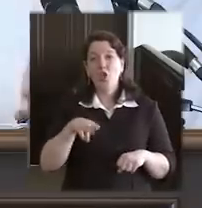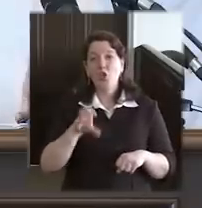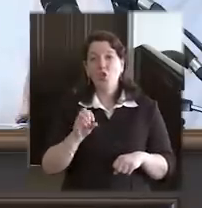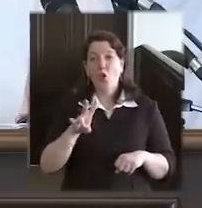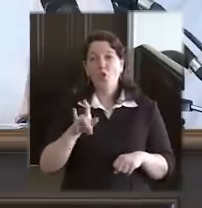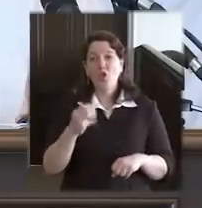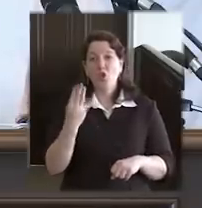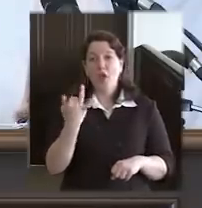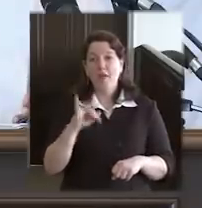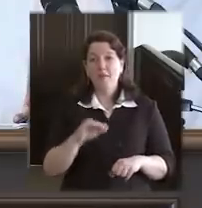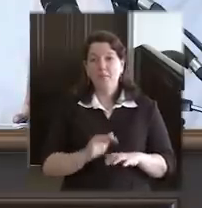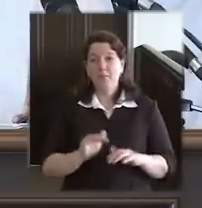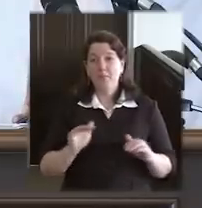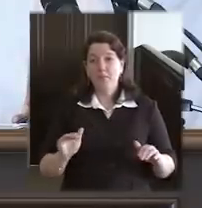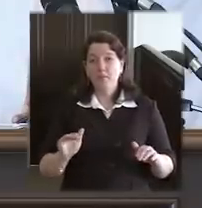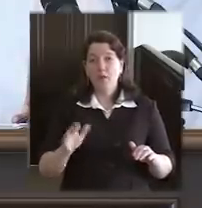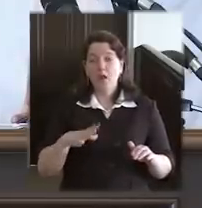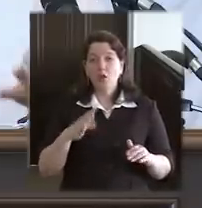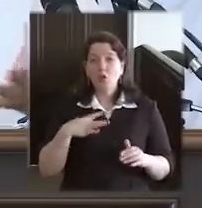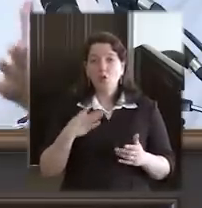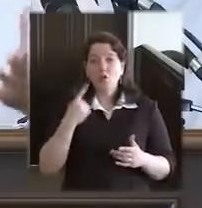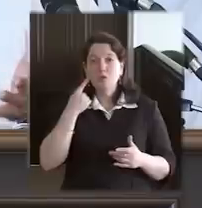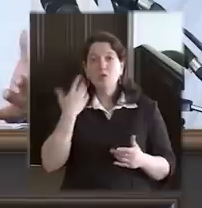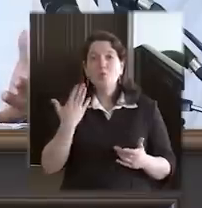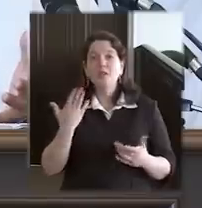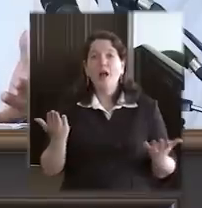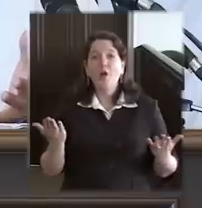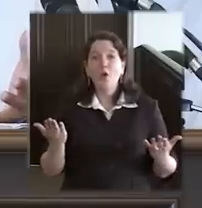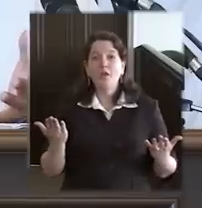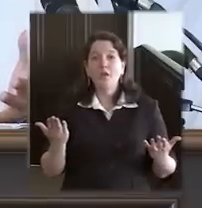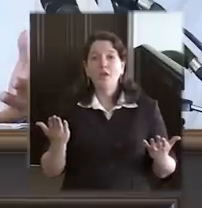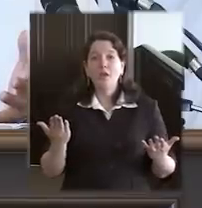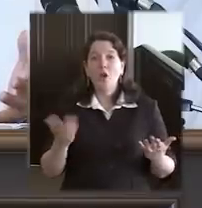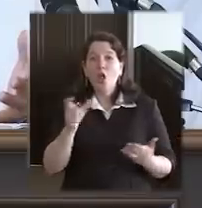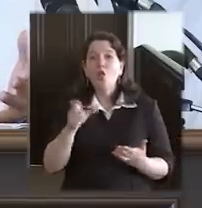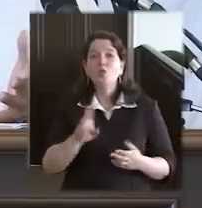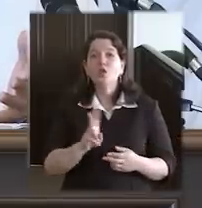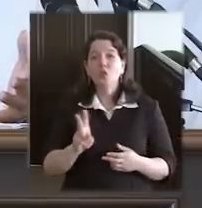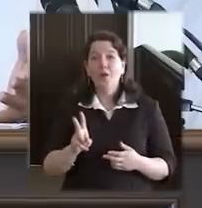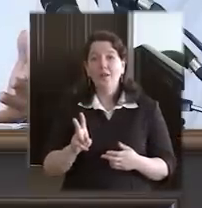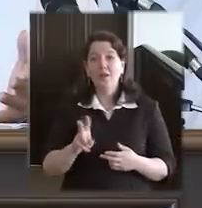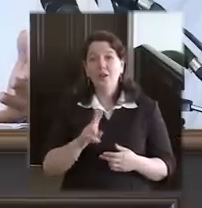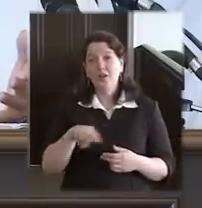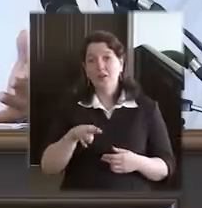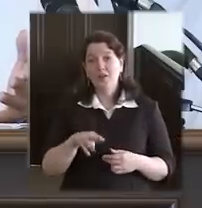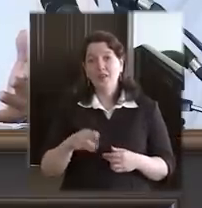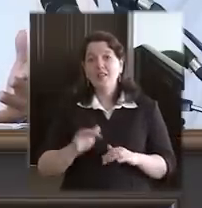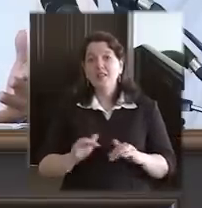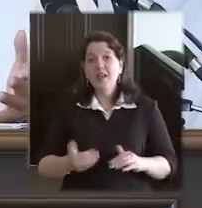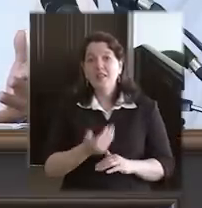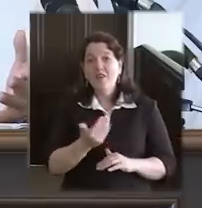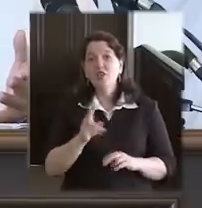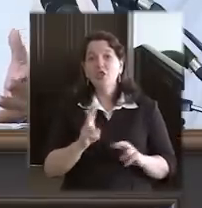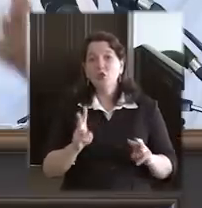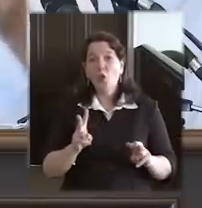Это, я не знаю, это уже докатиться до предела. То есть, люди, вы понимаете, кто вы? И ваши дети поняли, кто?